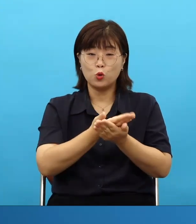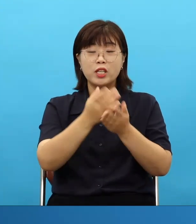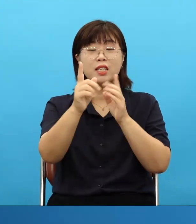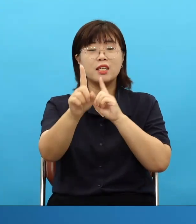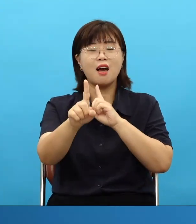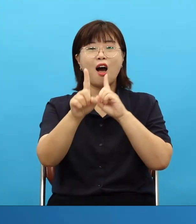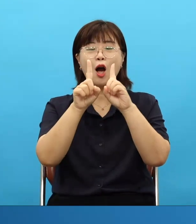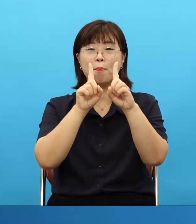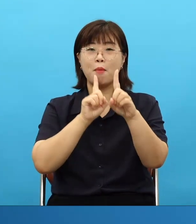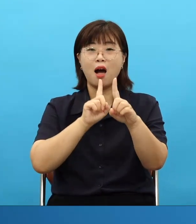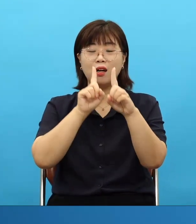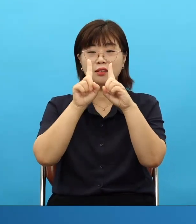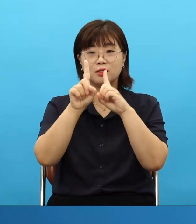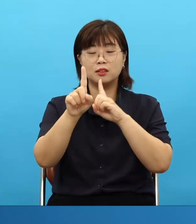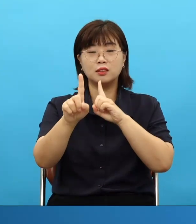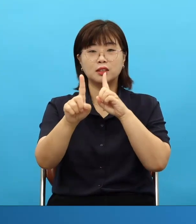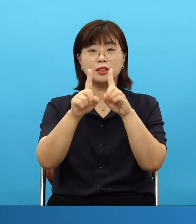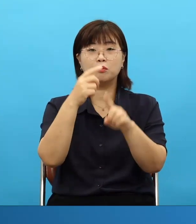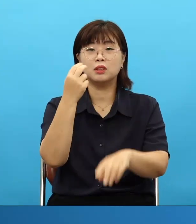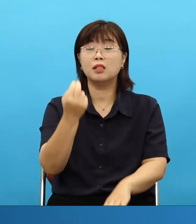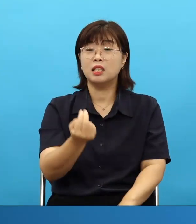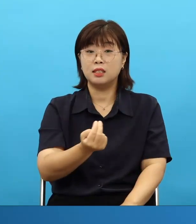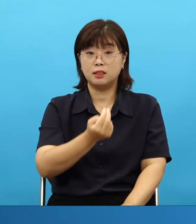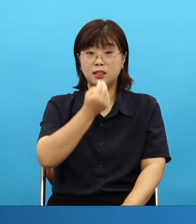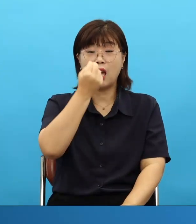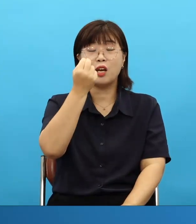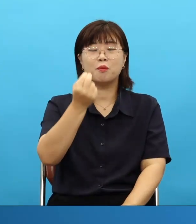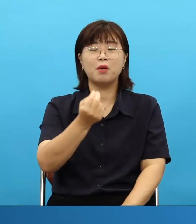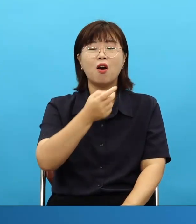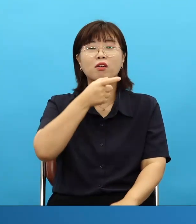아름답고 귀한 말씀